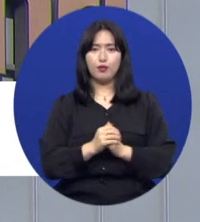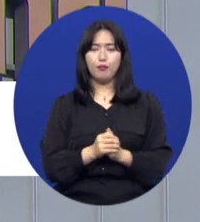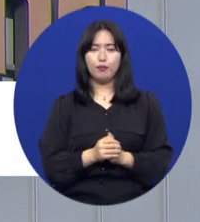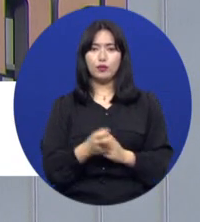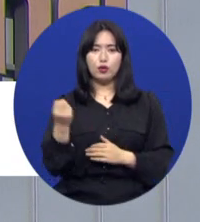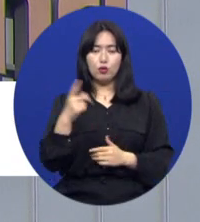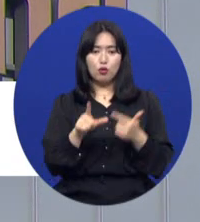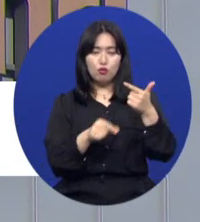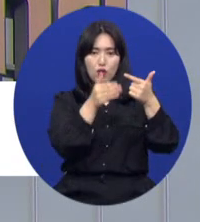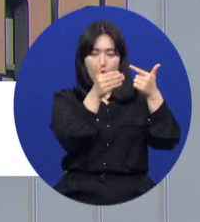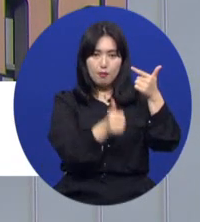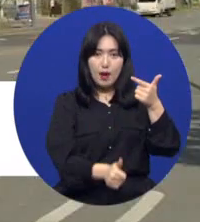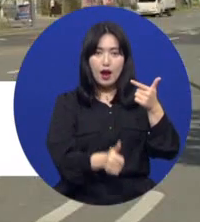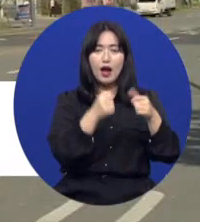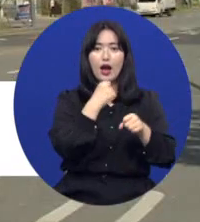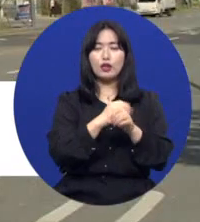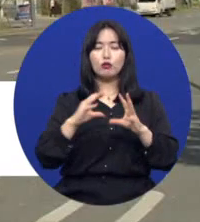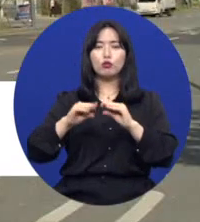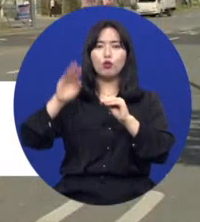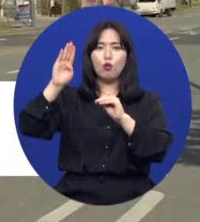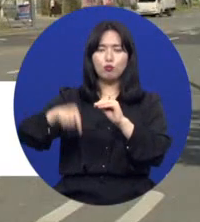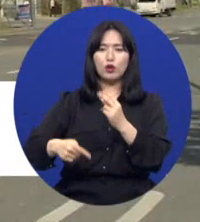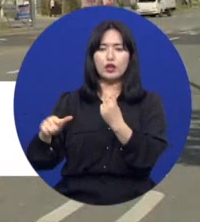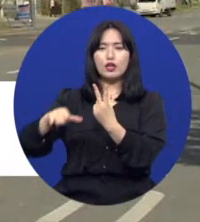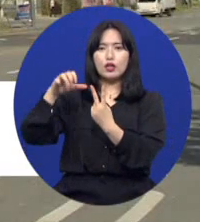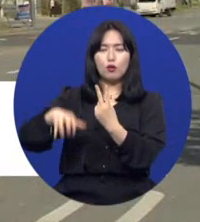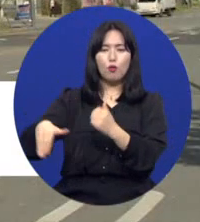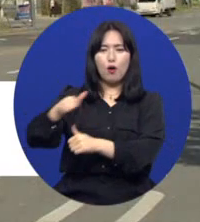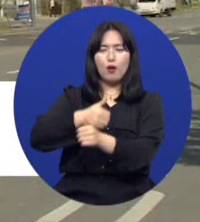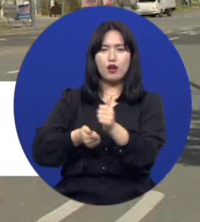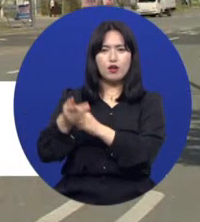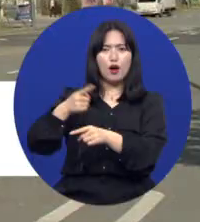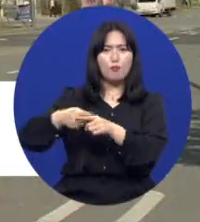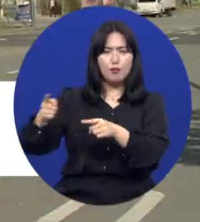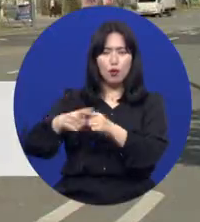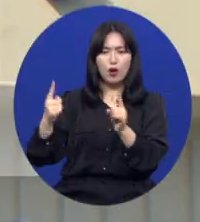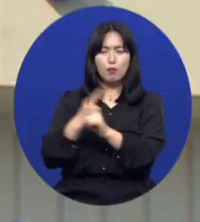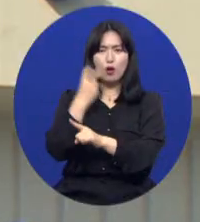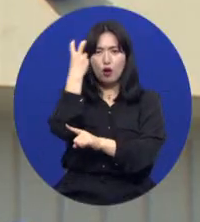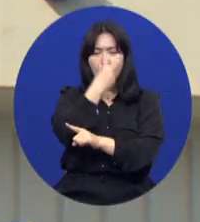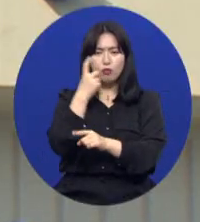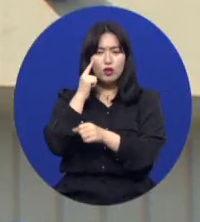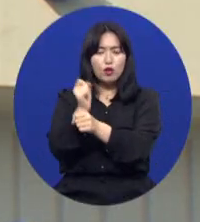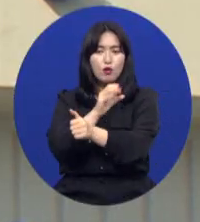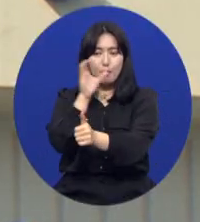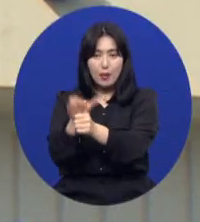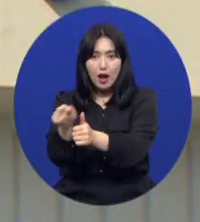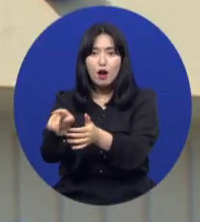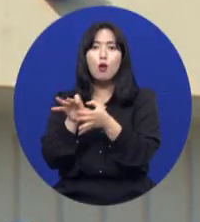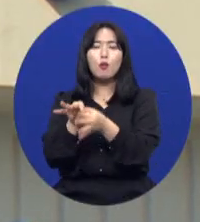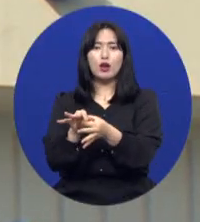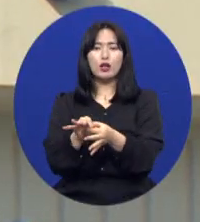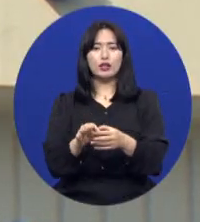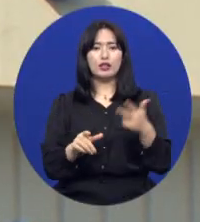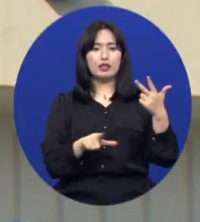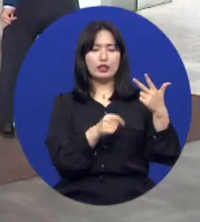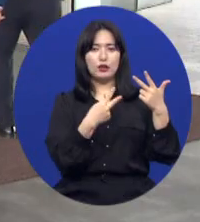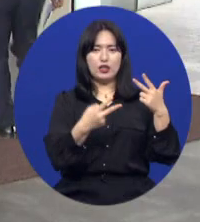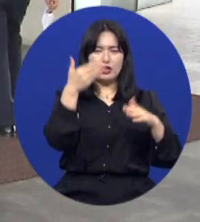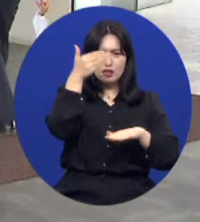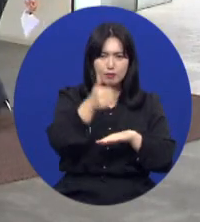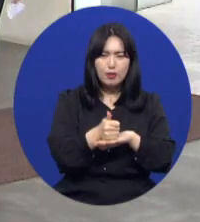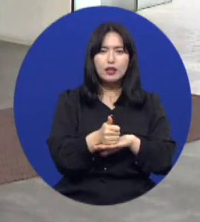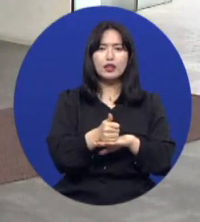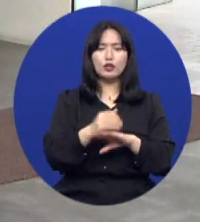또 이달 말로 마무리 되는 국토교통부에 제주 j 공항 환경 영향 평가 보안 검토 6과 관련해 다음달 2일까지 결과를